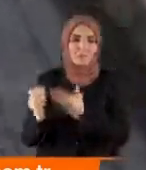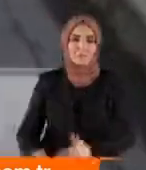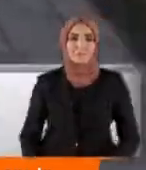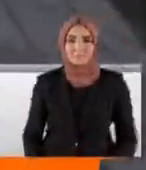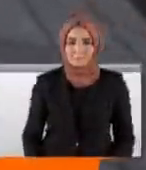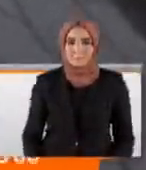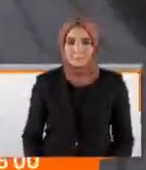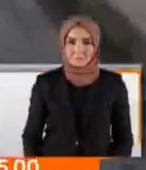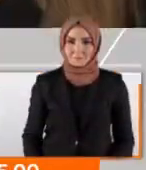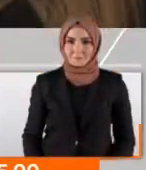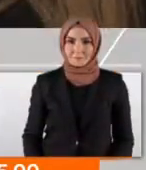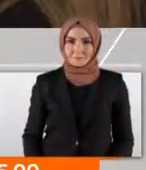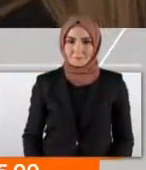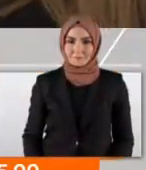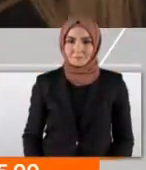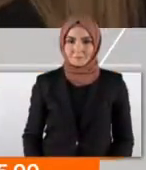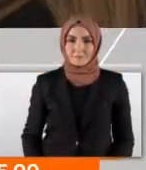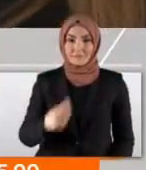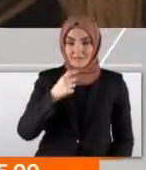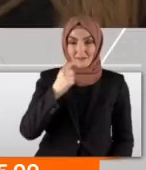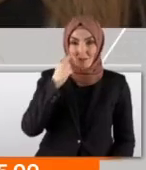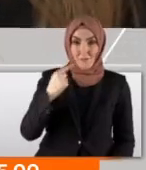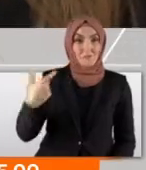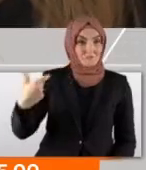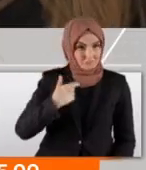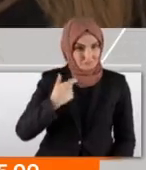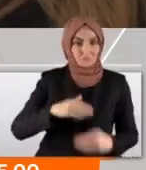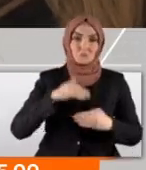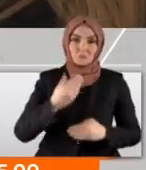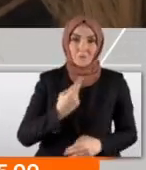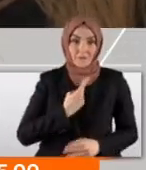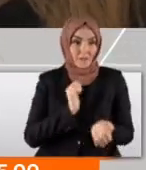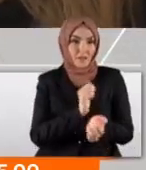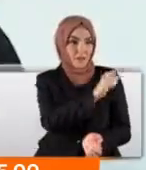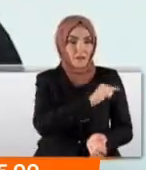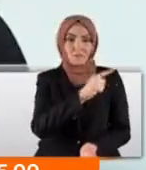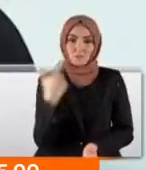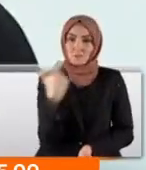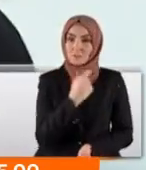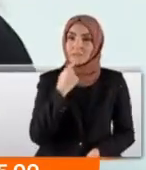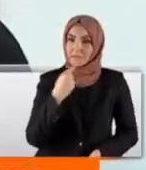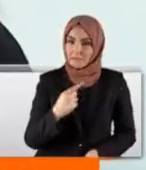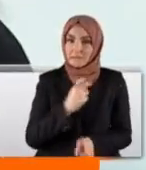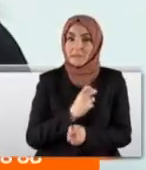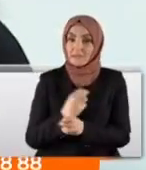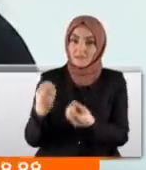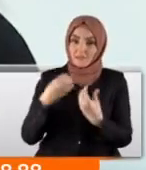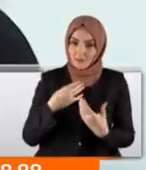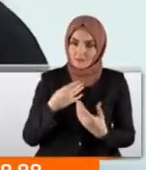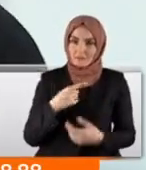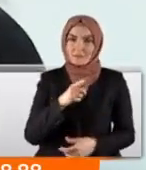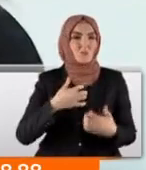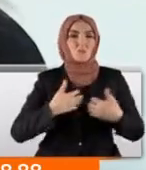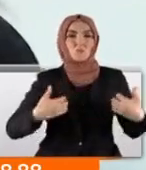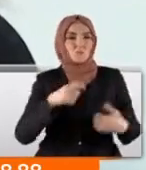bu silahla beni vuracağını Sonra ailem bulacağını söyledi tehditler ettim güvendiğin tek şey güzelliğinde de o